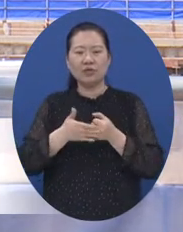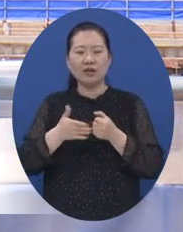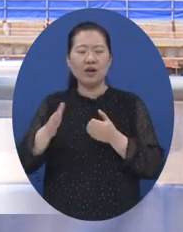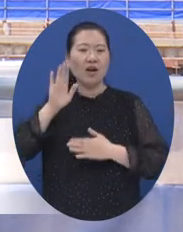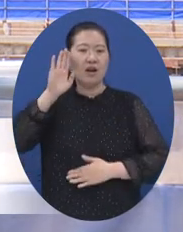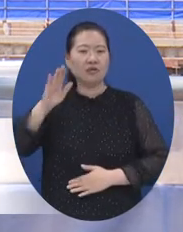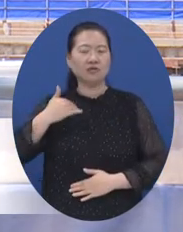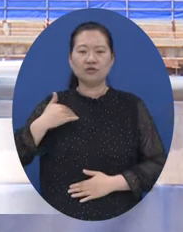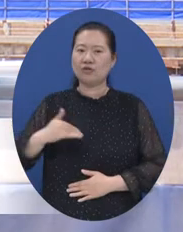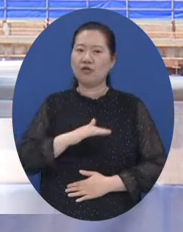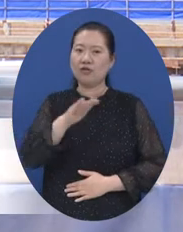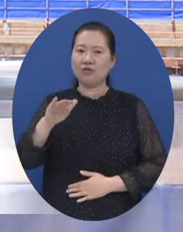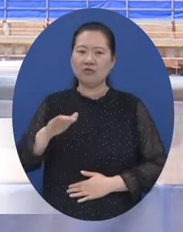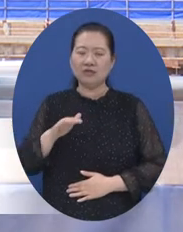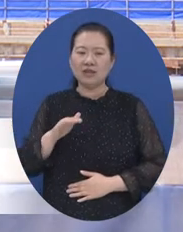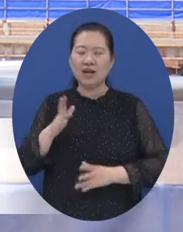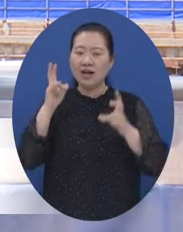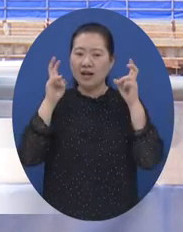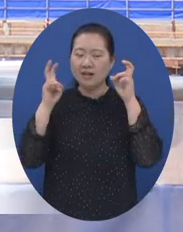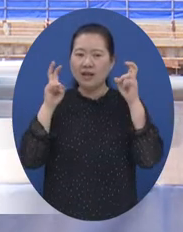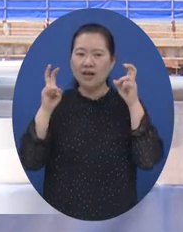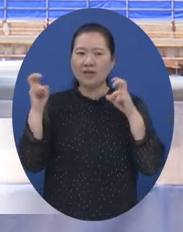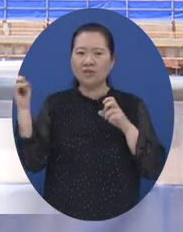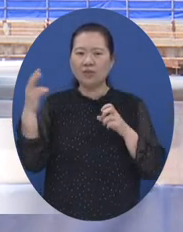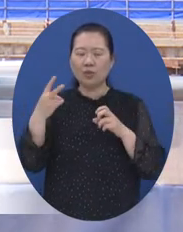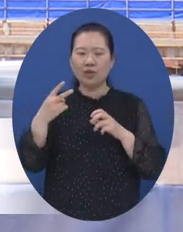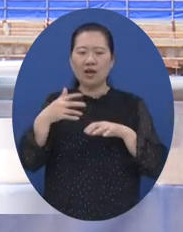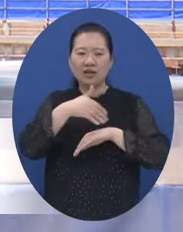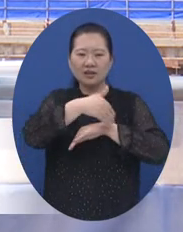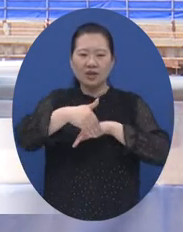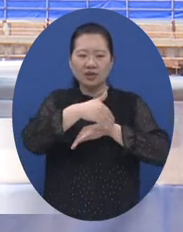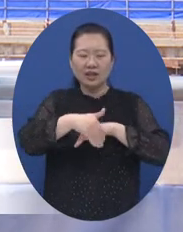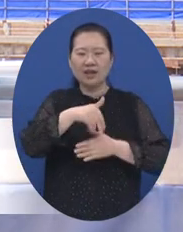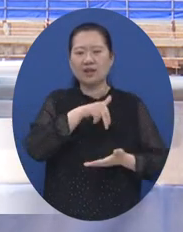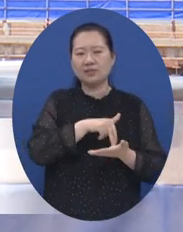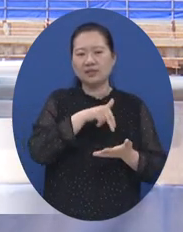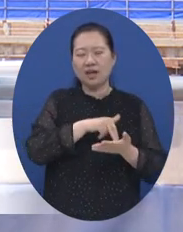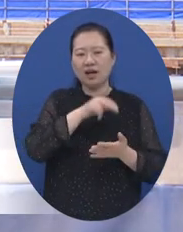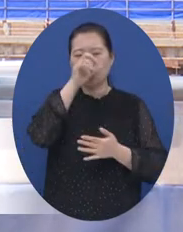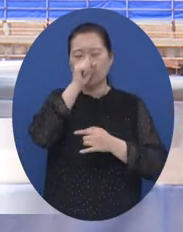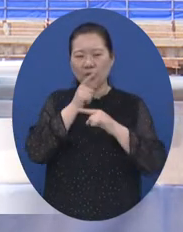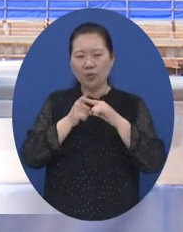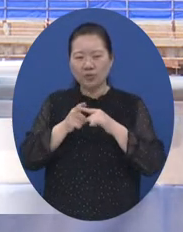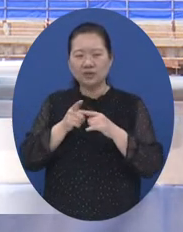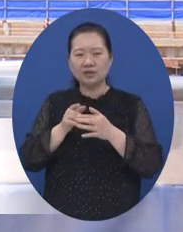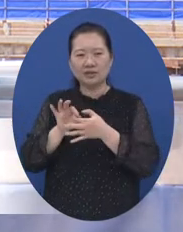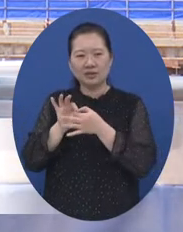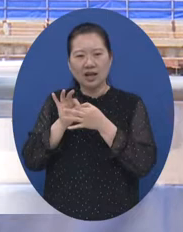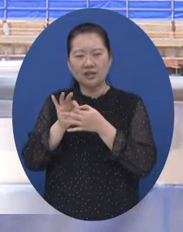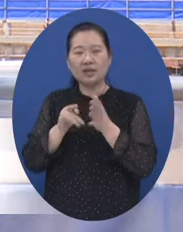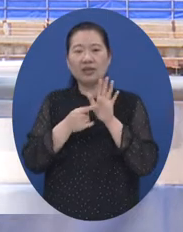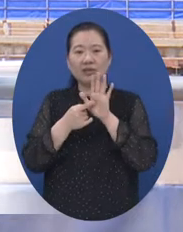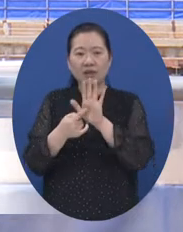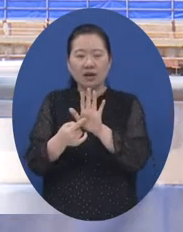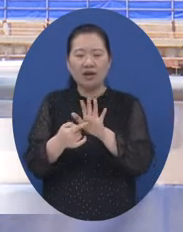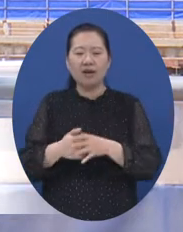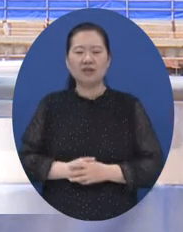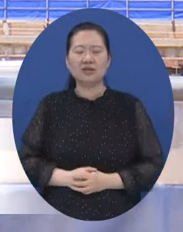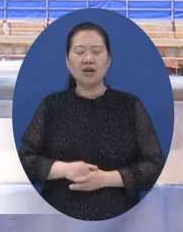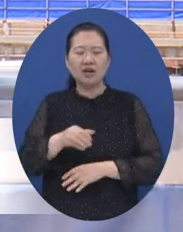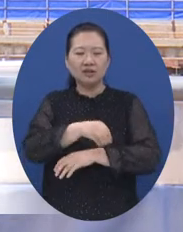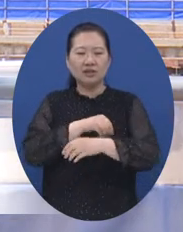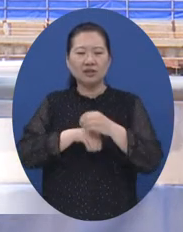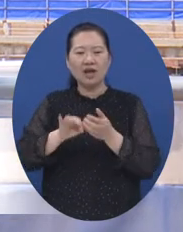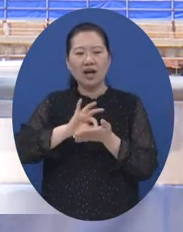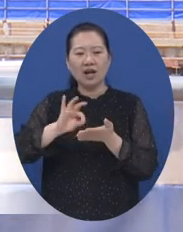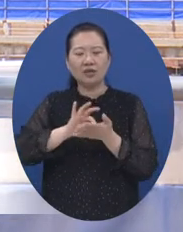아마 저희 회사나 아니면 이제 설계 쪽에서도 아주 긍정적인 방향으로 반영돼서 적극적으로